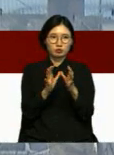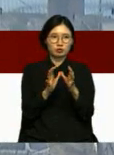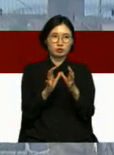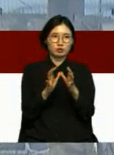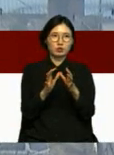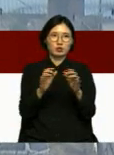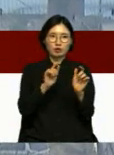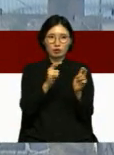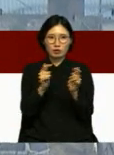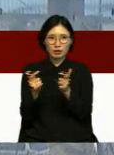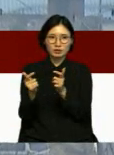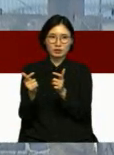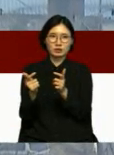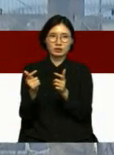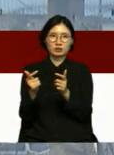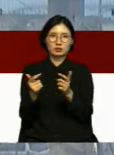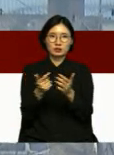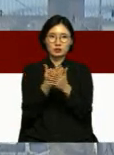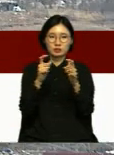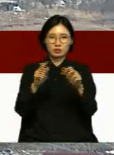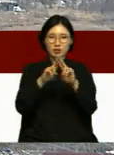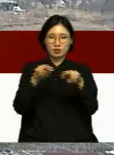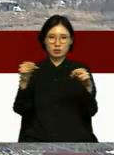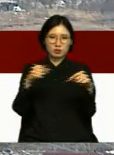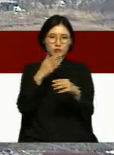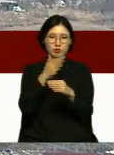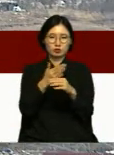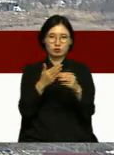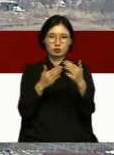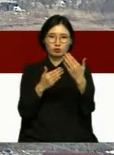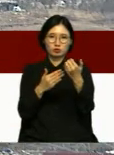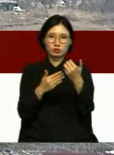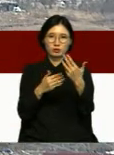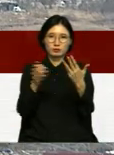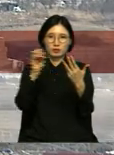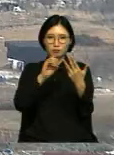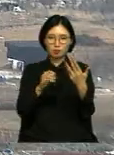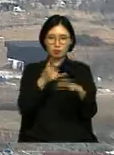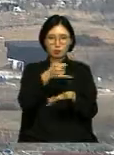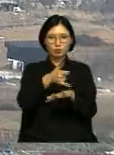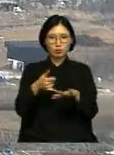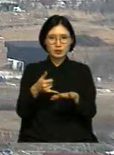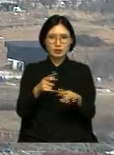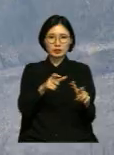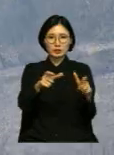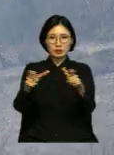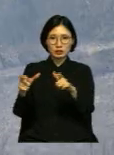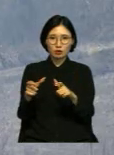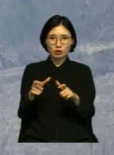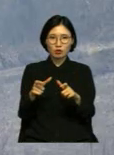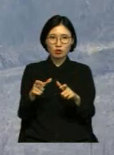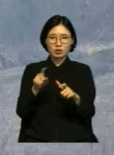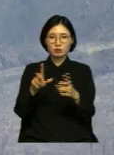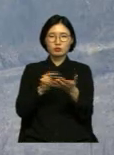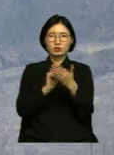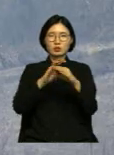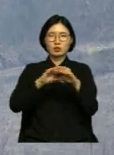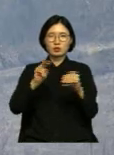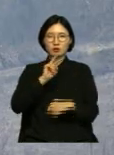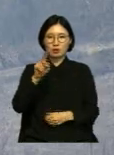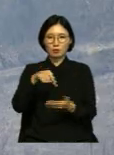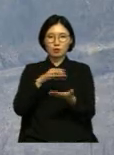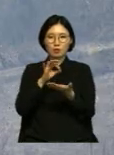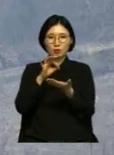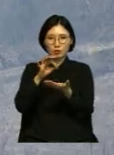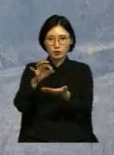농업진흥지역 해제를 위한 협의 단계에 있습니다. 98%가 절대 농지로 묶여 있어 우선 이 문제를 풀어야 보상 절차